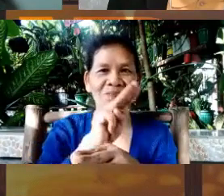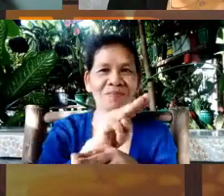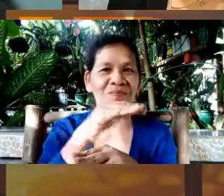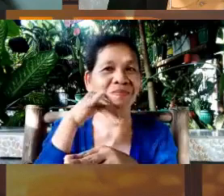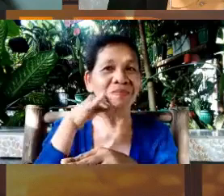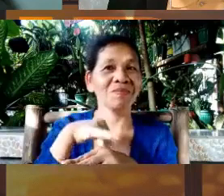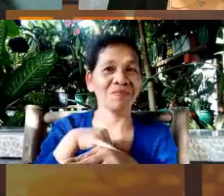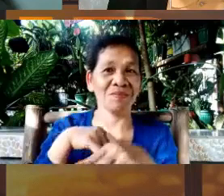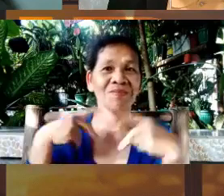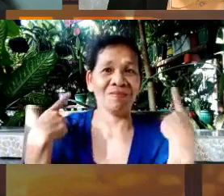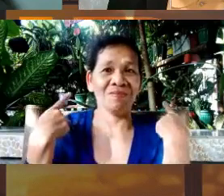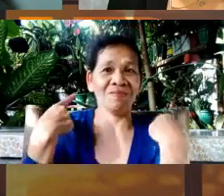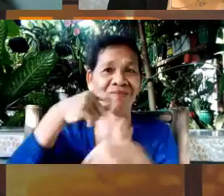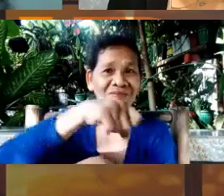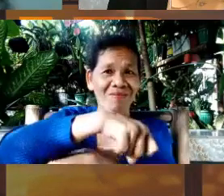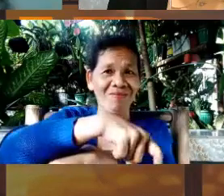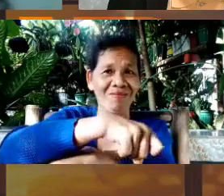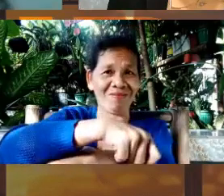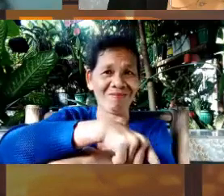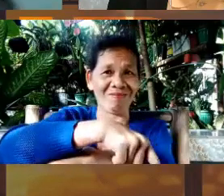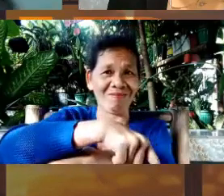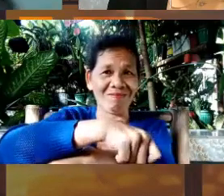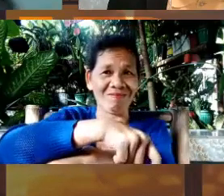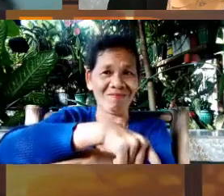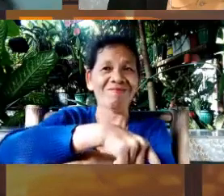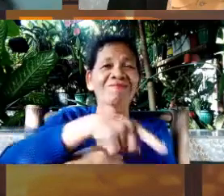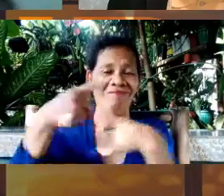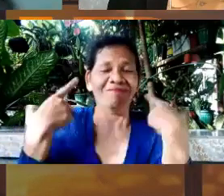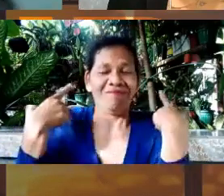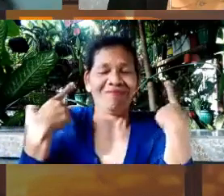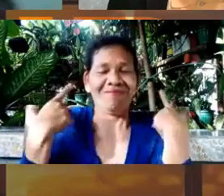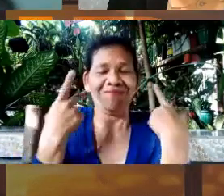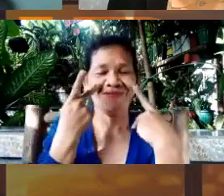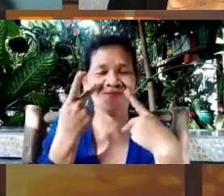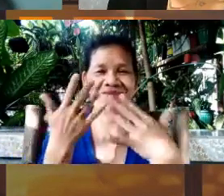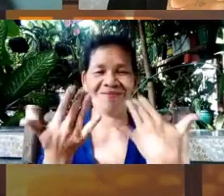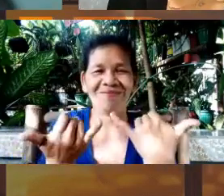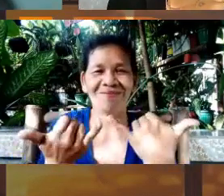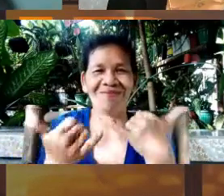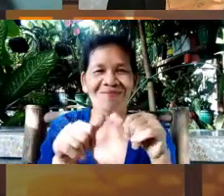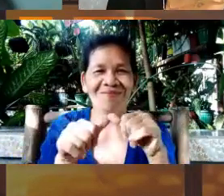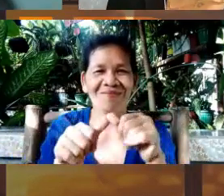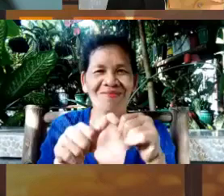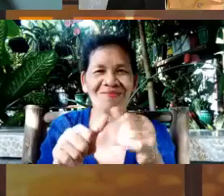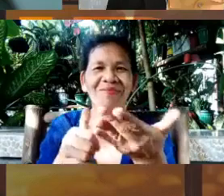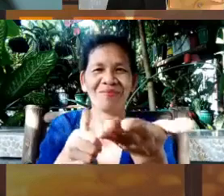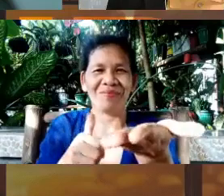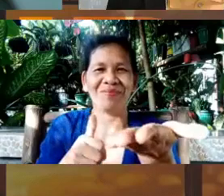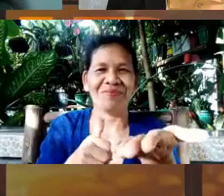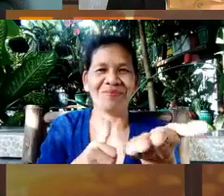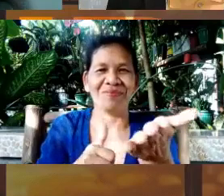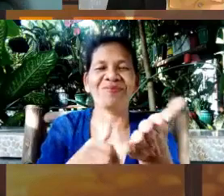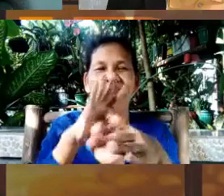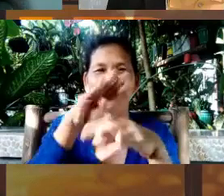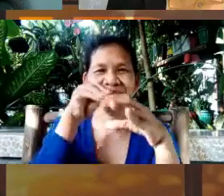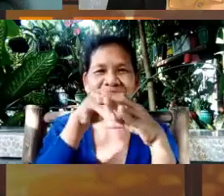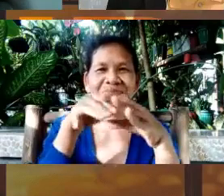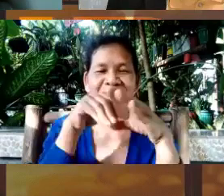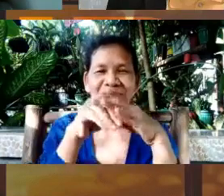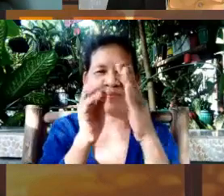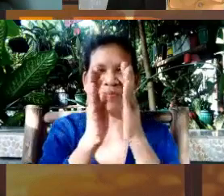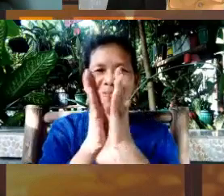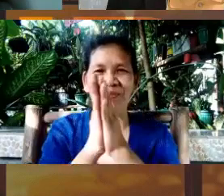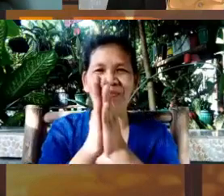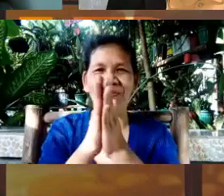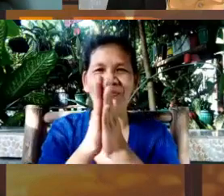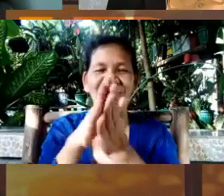ng almost 11 PM pero nakasubaybay tapos nandito siya ngayon. Kaya sama natin sa panalangin din ng kanyang